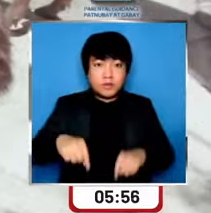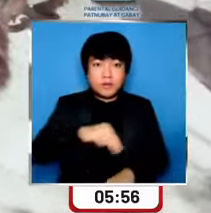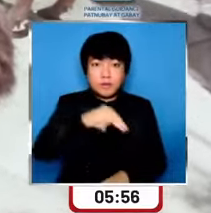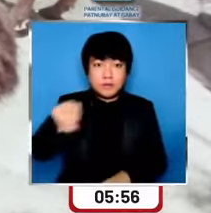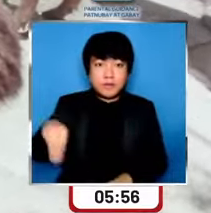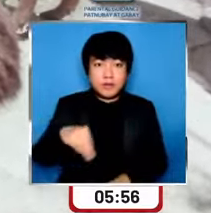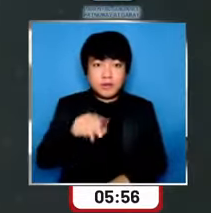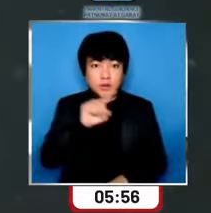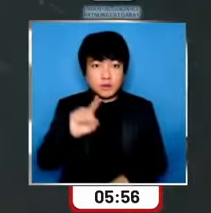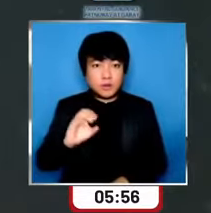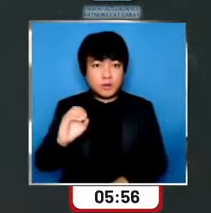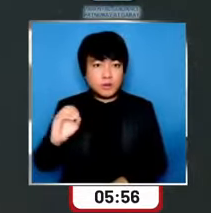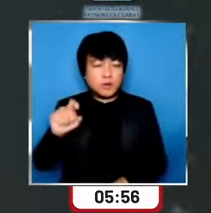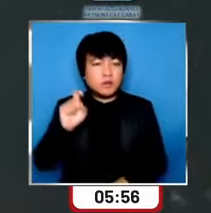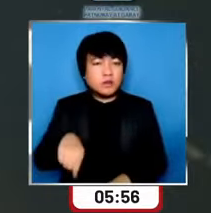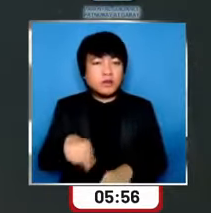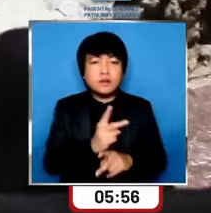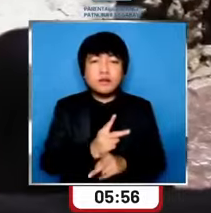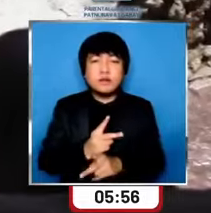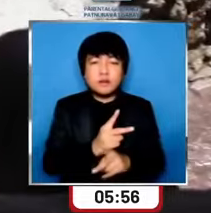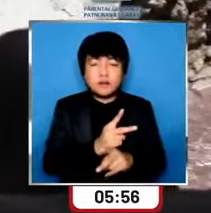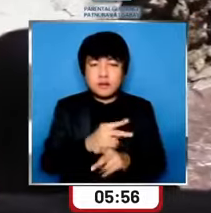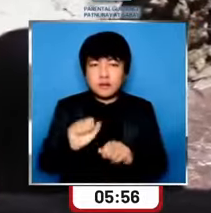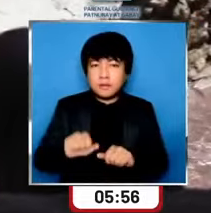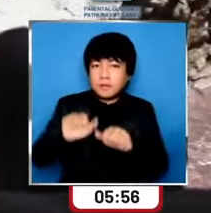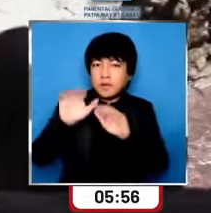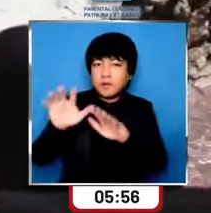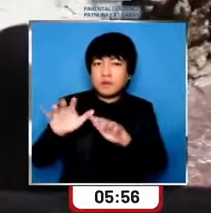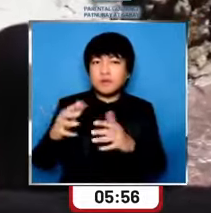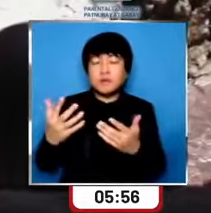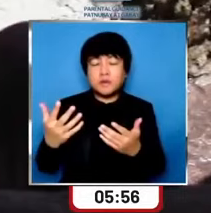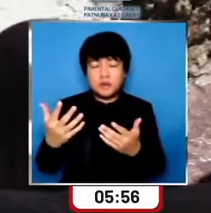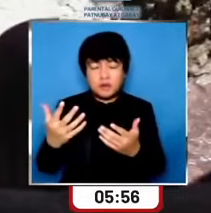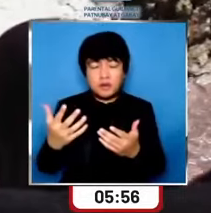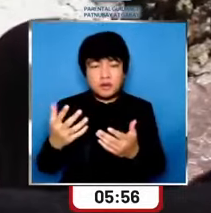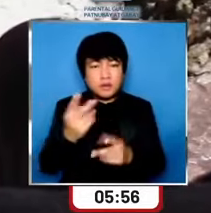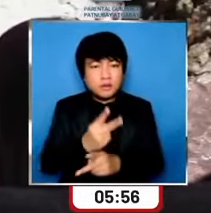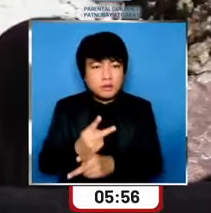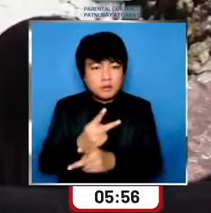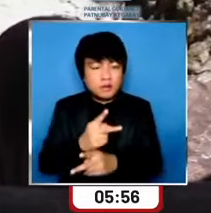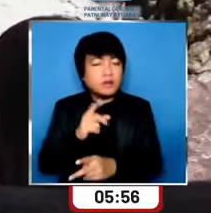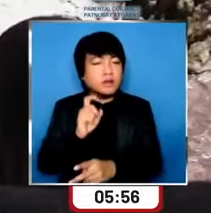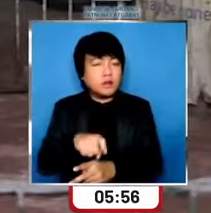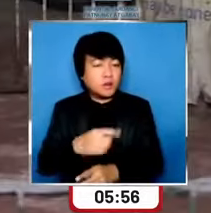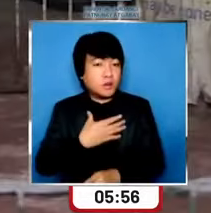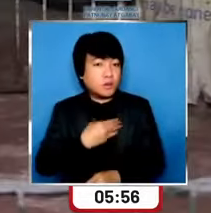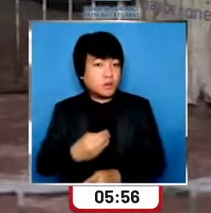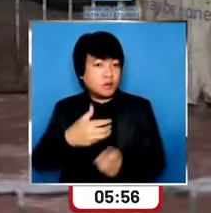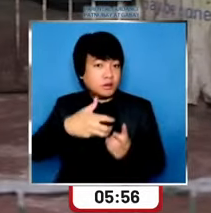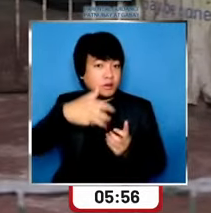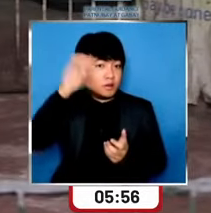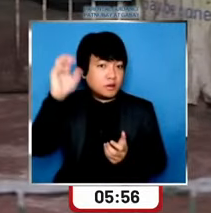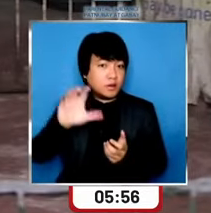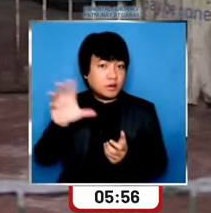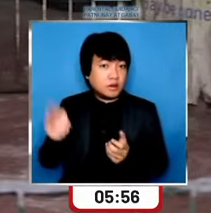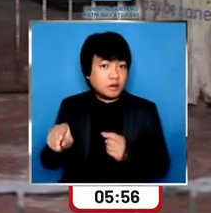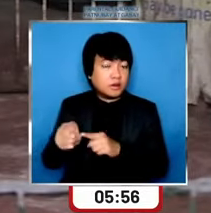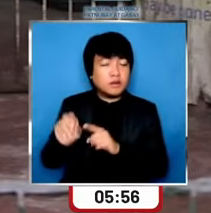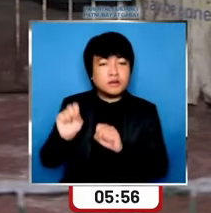ang ating kagubatan at kalikasan, mabubuhay pa po ang mga white lions sa wild ng Africa. Kung kaya sa